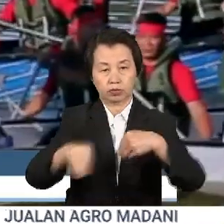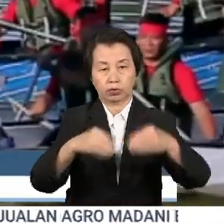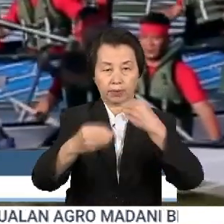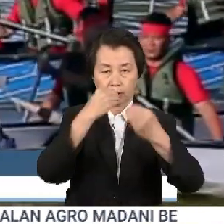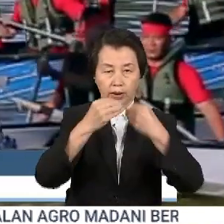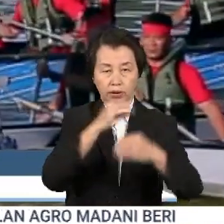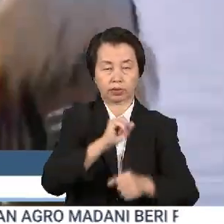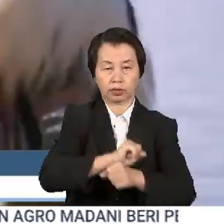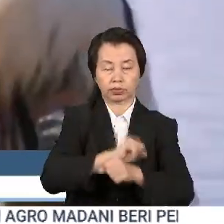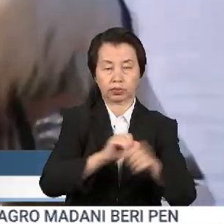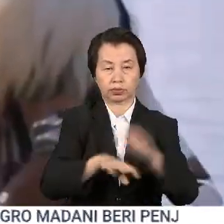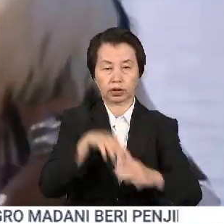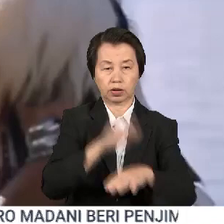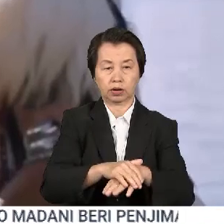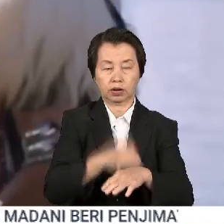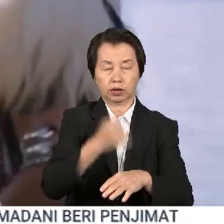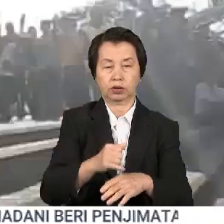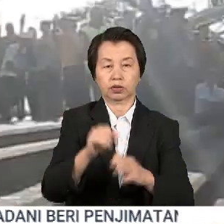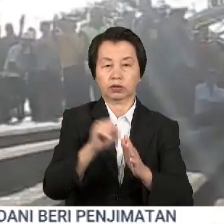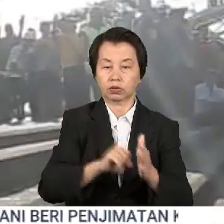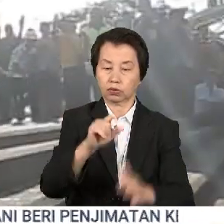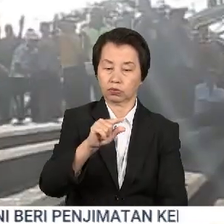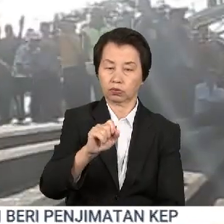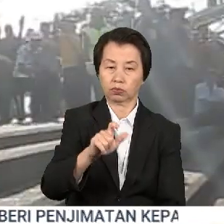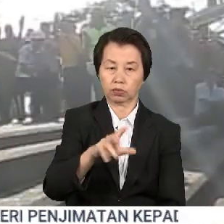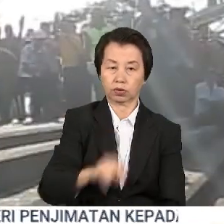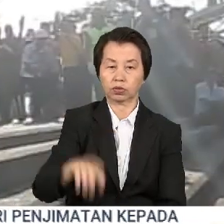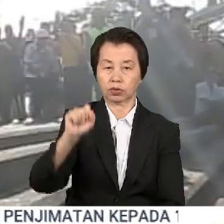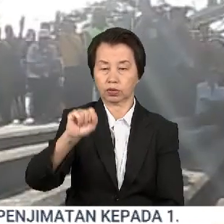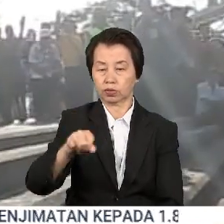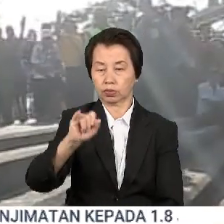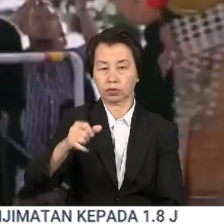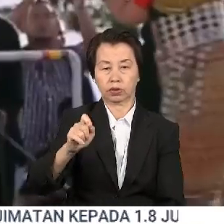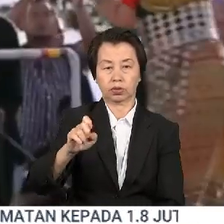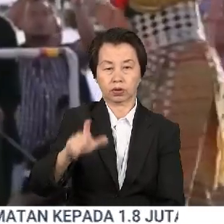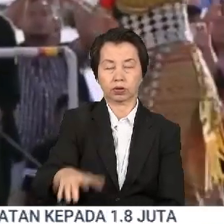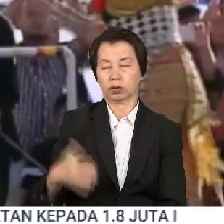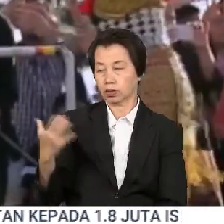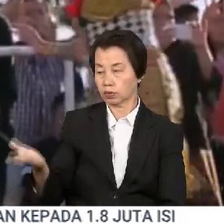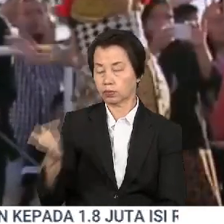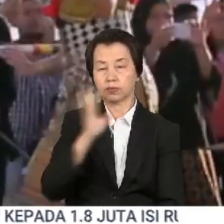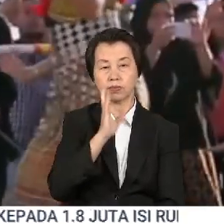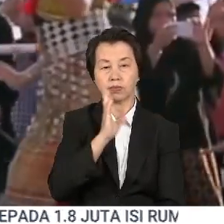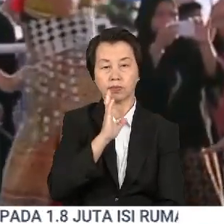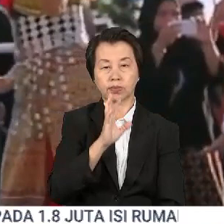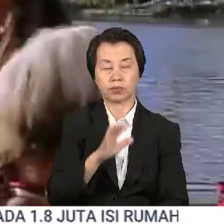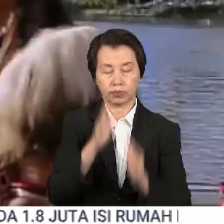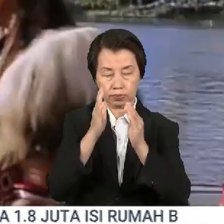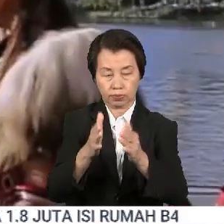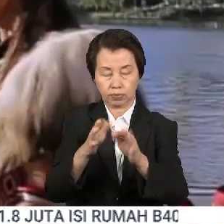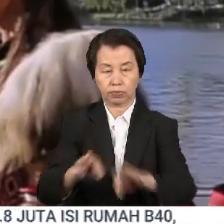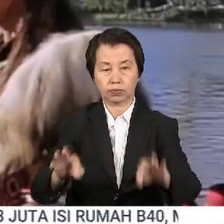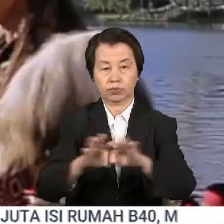kraftangan. Bertemakan segulai sejalai atau Together in Unity, Dato' Amar Douglas Ugah berkata ia menekankan